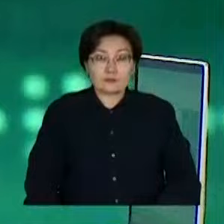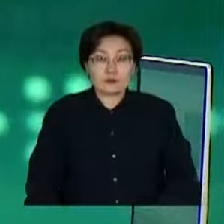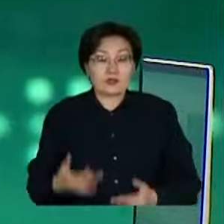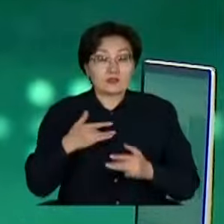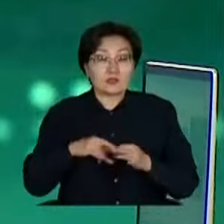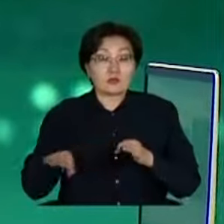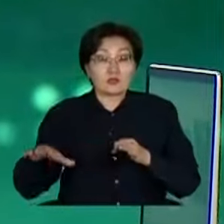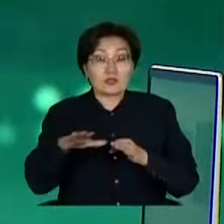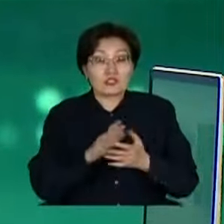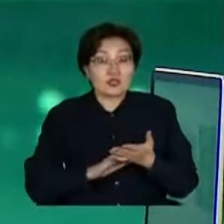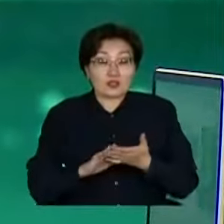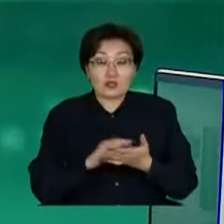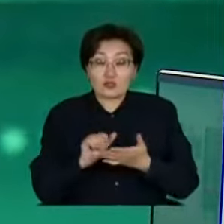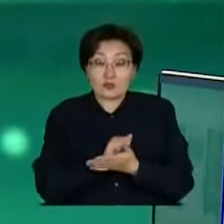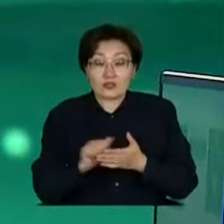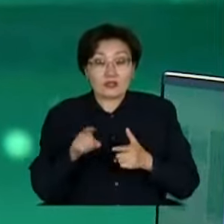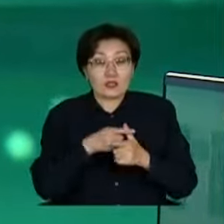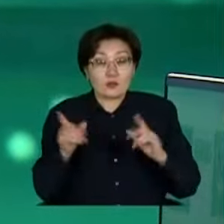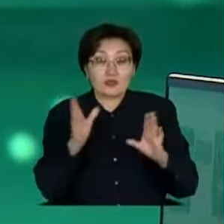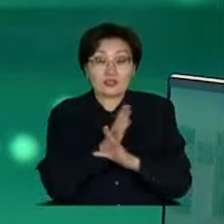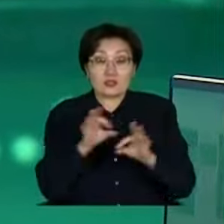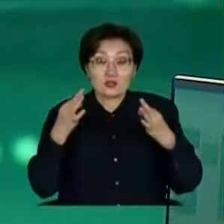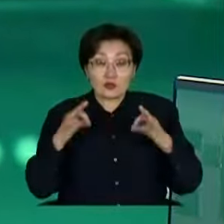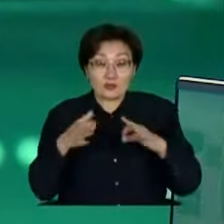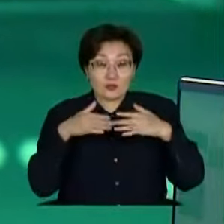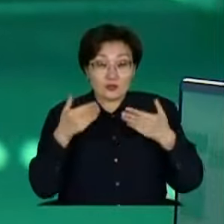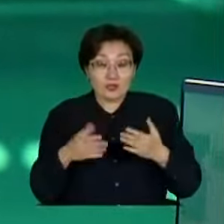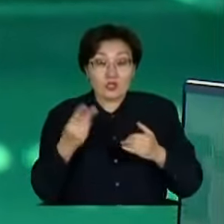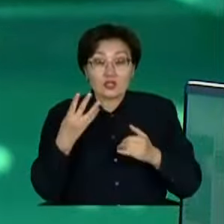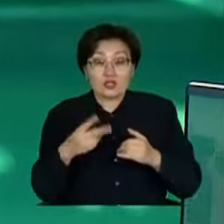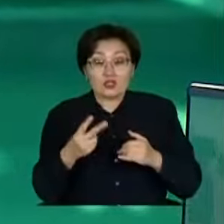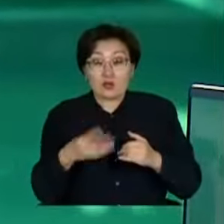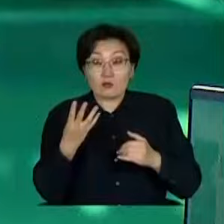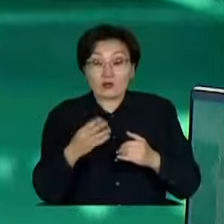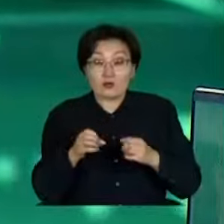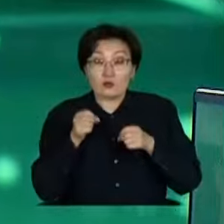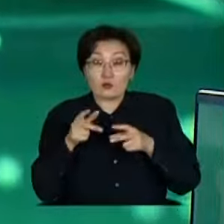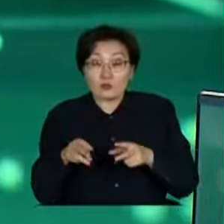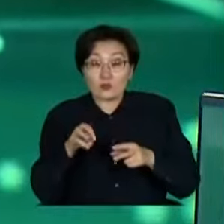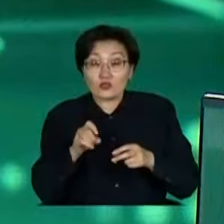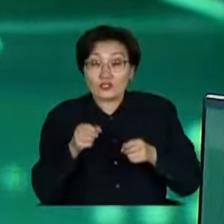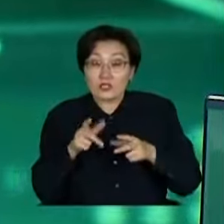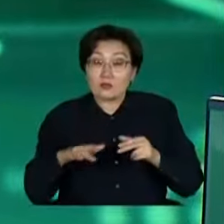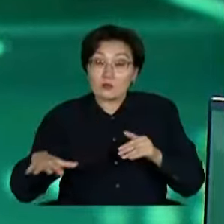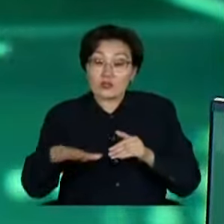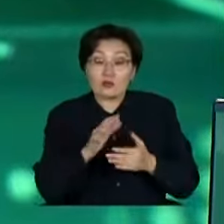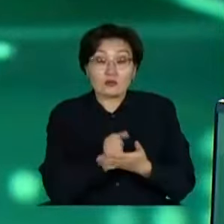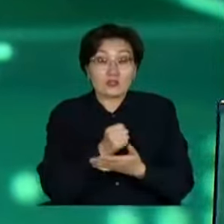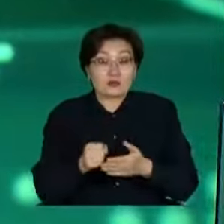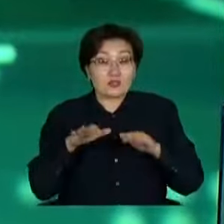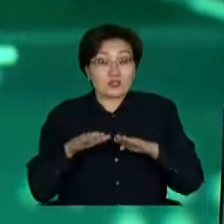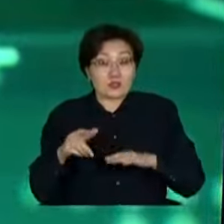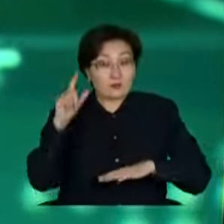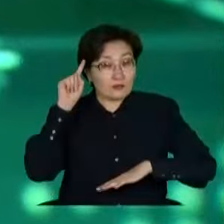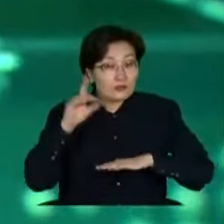Жамбыл облысында ешқандай құжаты не экологиялық рұқсаты жоқ 24 қоқыс полигон анықталды. Олар жергілікті билікке